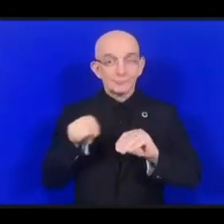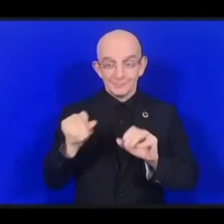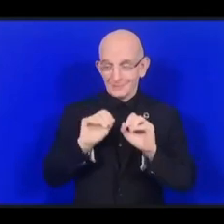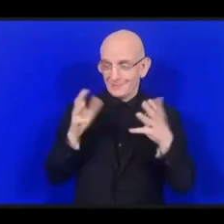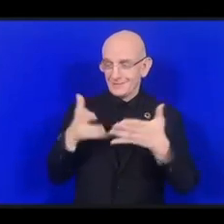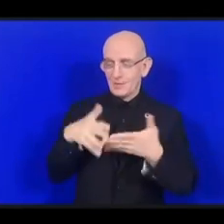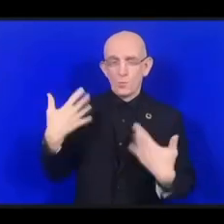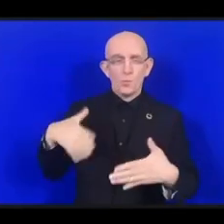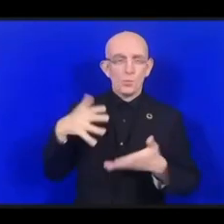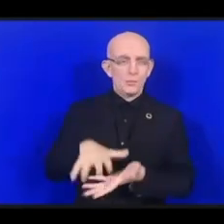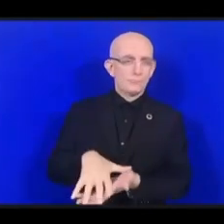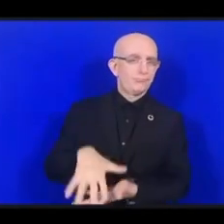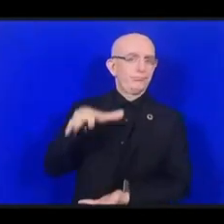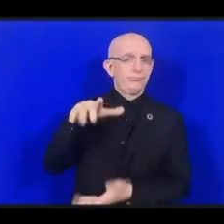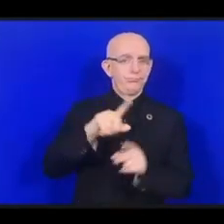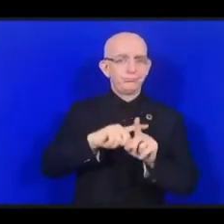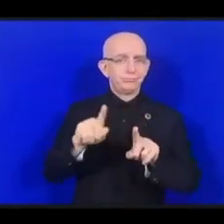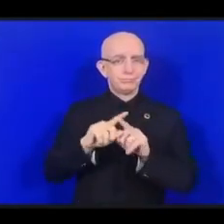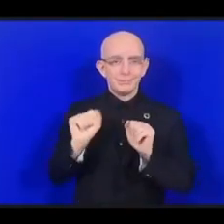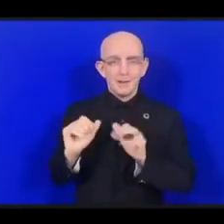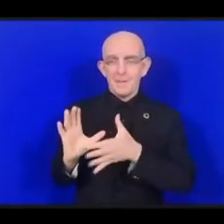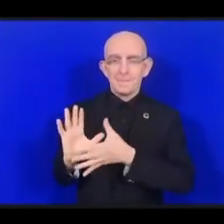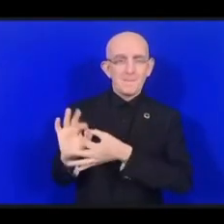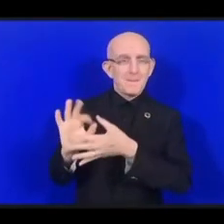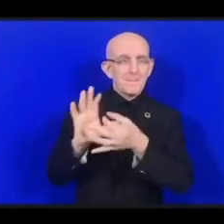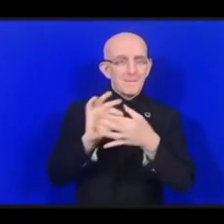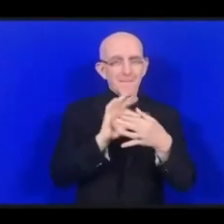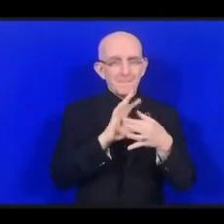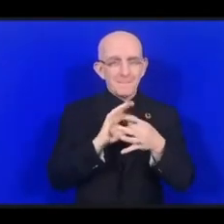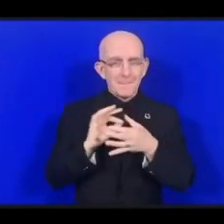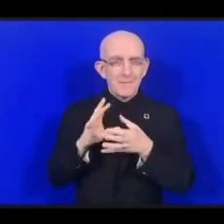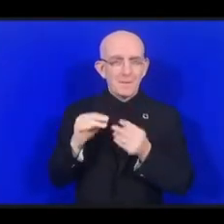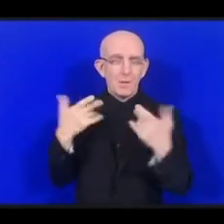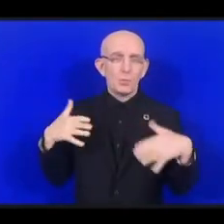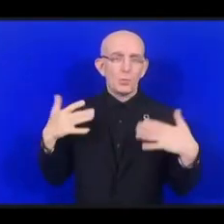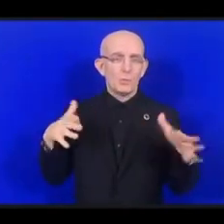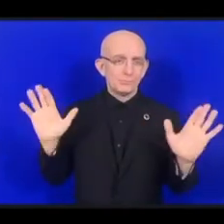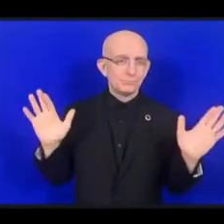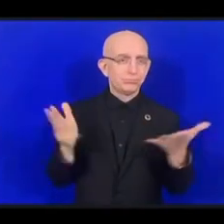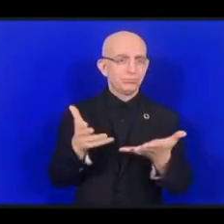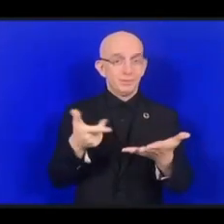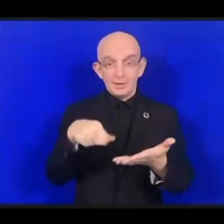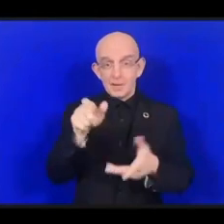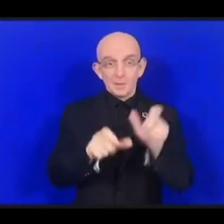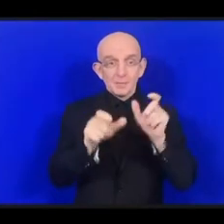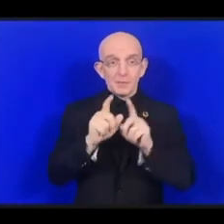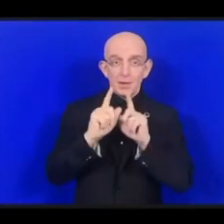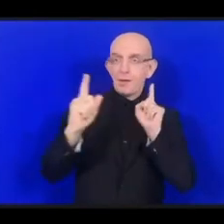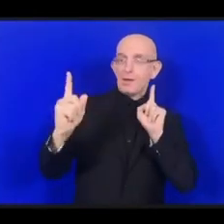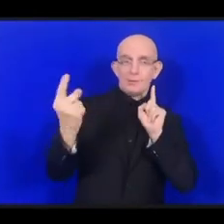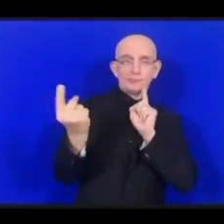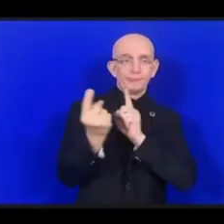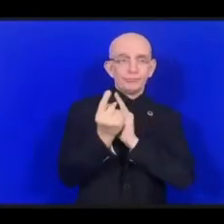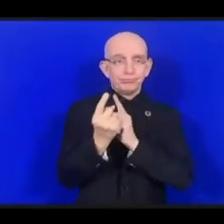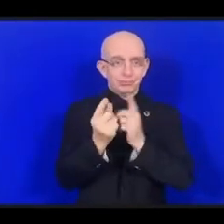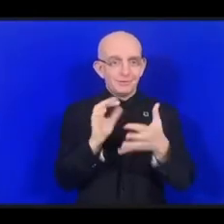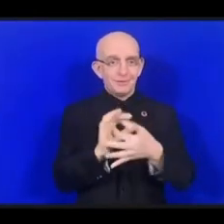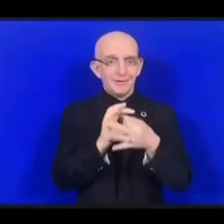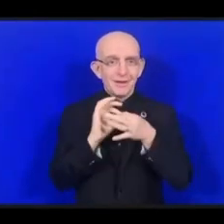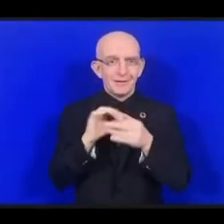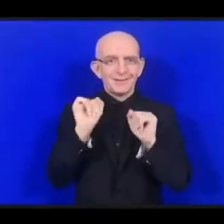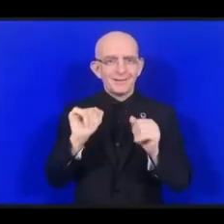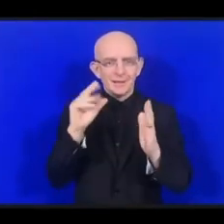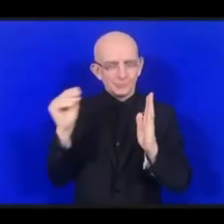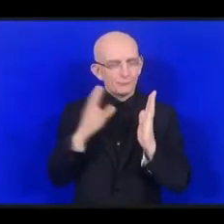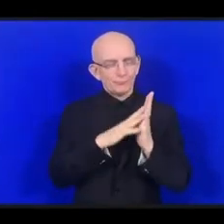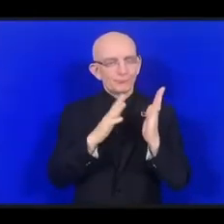fils réduit les distances entre les gens et façonne des expériences mémorables